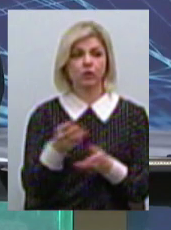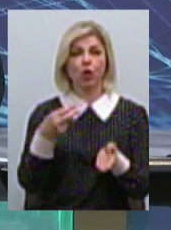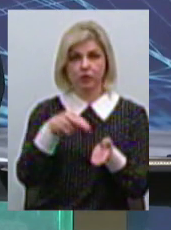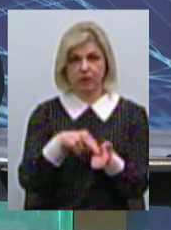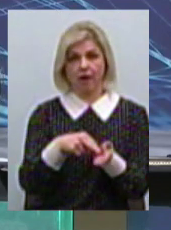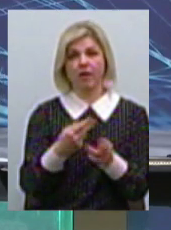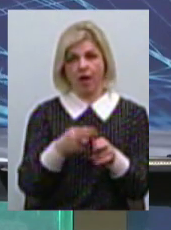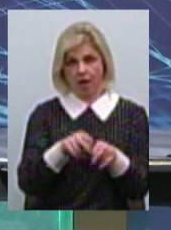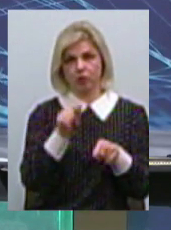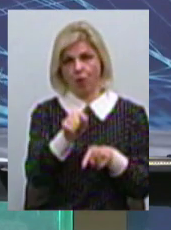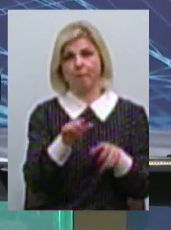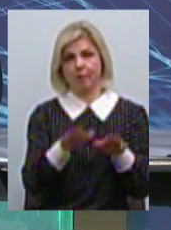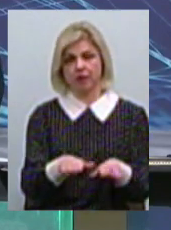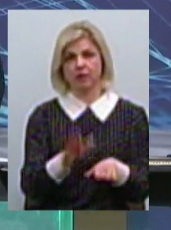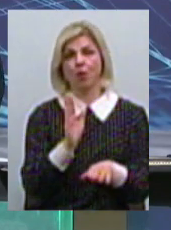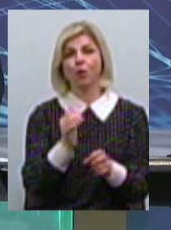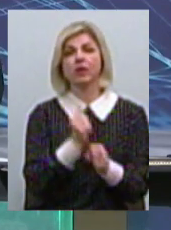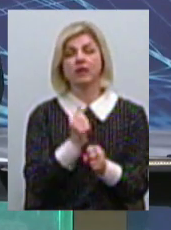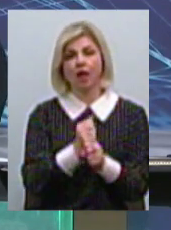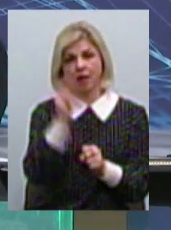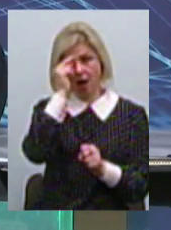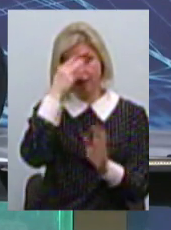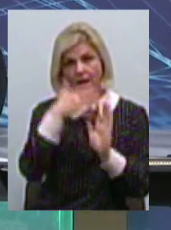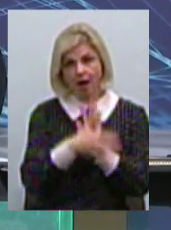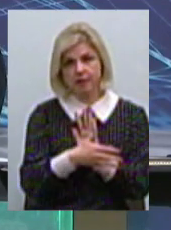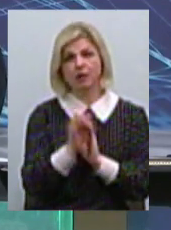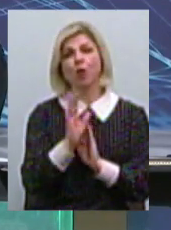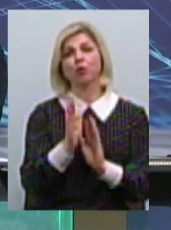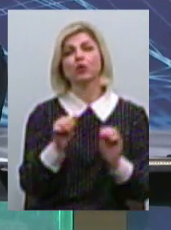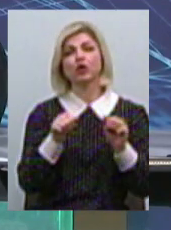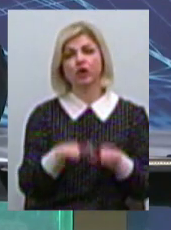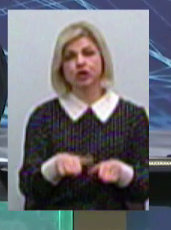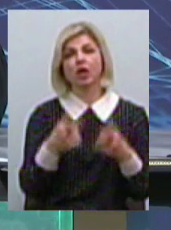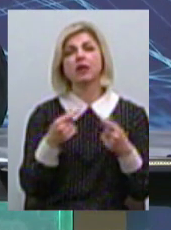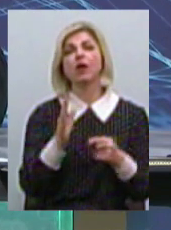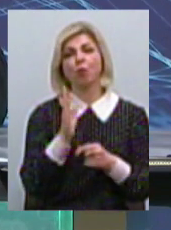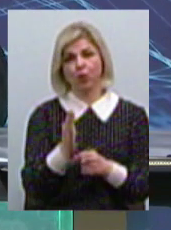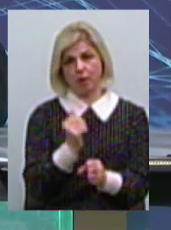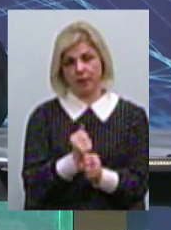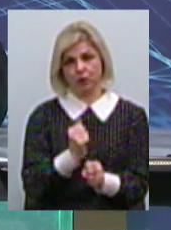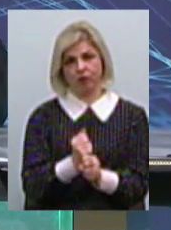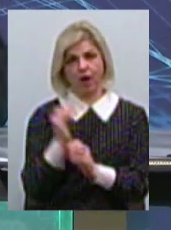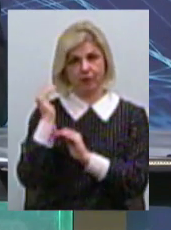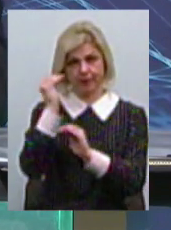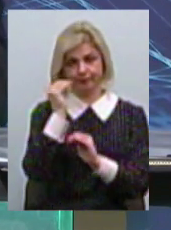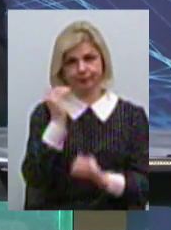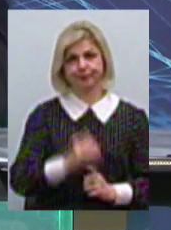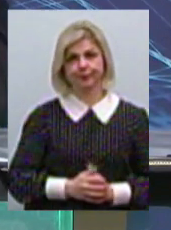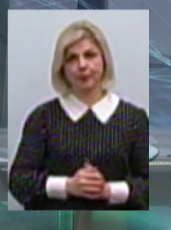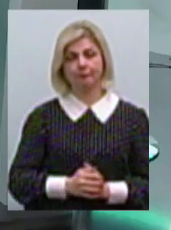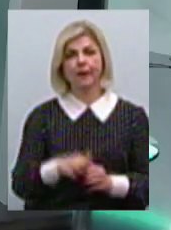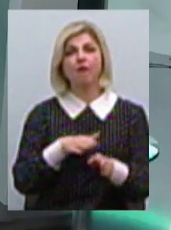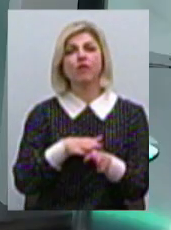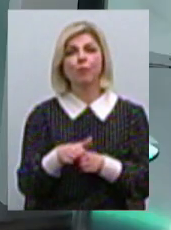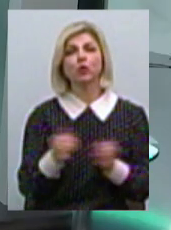цьому місці, але буде проведено аналіз і буде прийнято адекватне рішення, де вони будуть працювати. Дотримання швидкісного